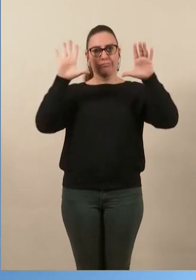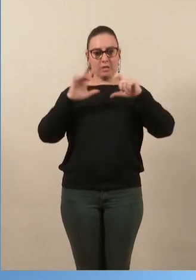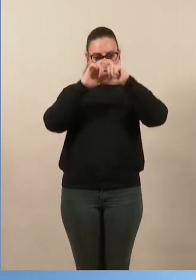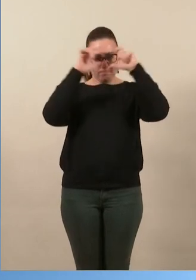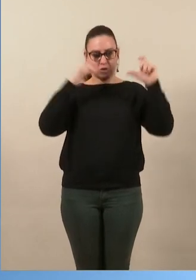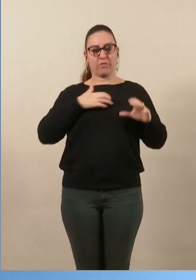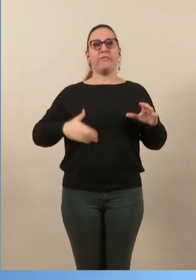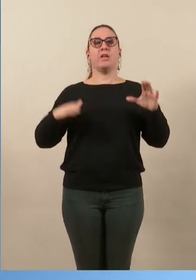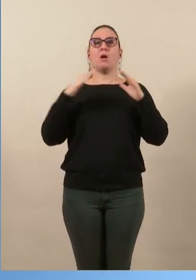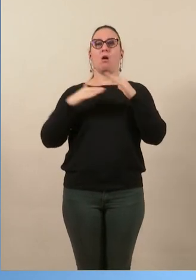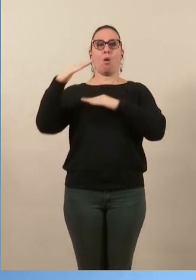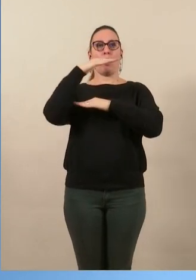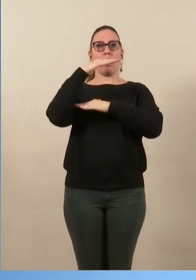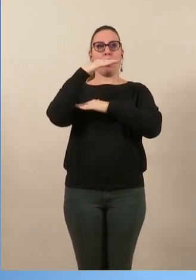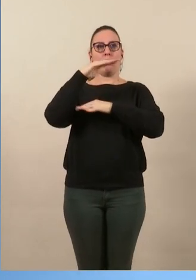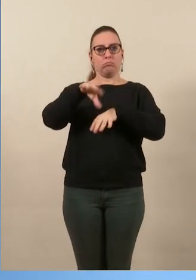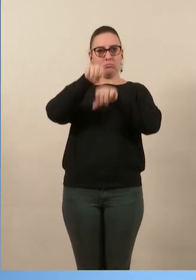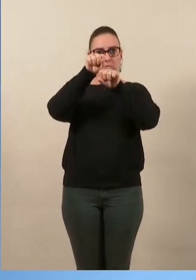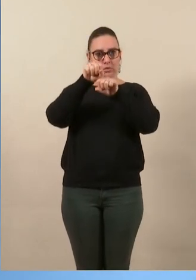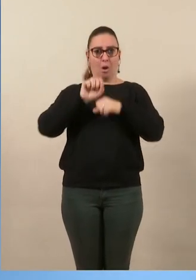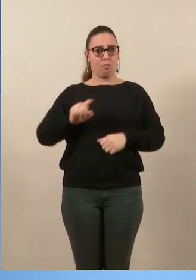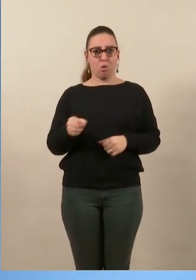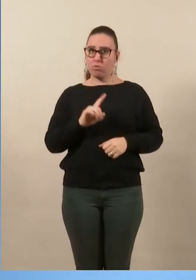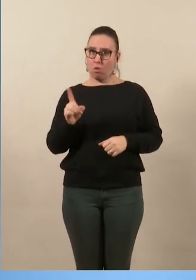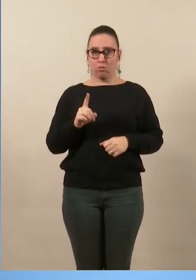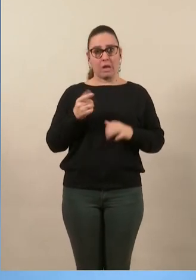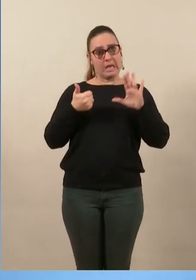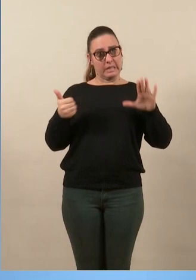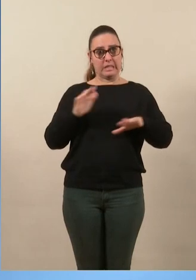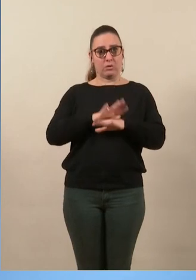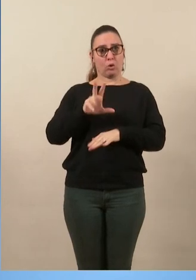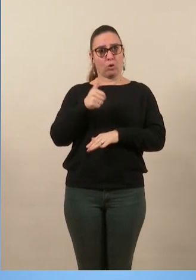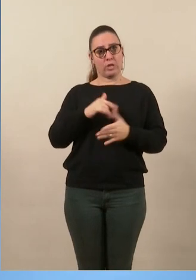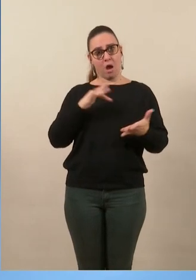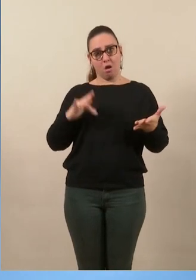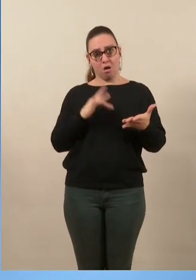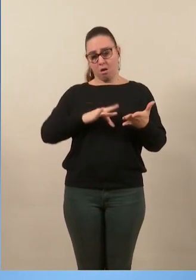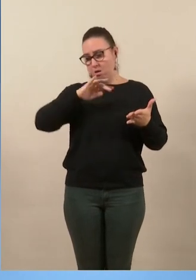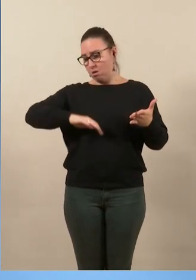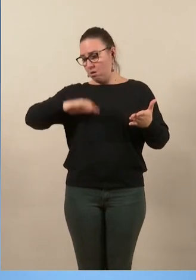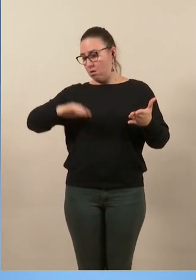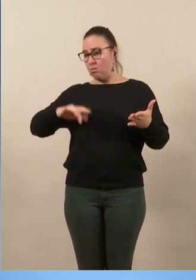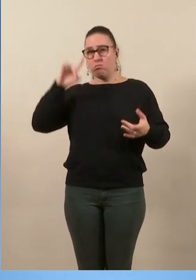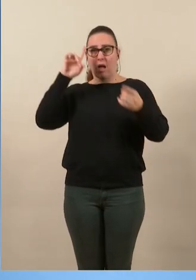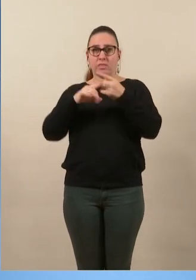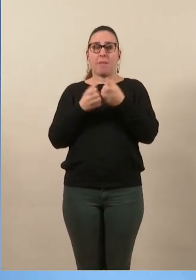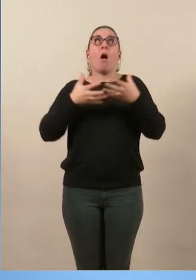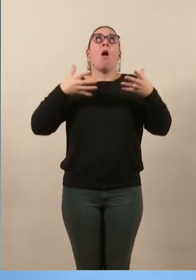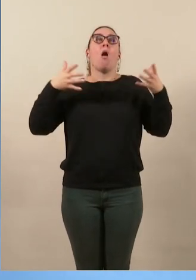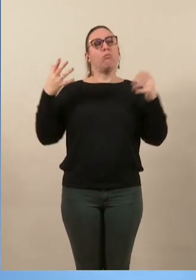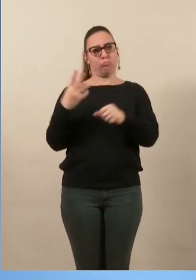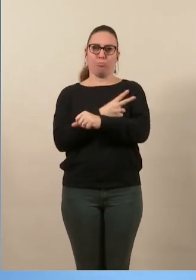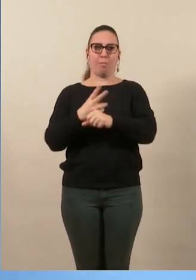dire que ça s'arrête là mais déjà 6 pages sur 31 on peut considérer que vu l'ampleur du sujet ce n'est pas si